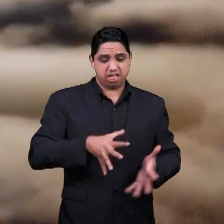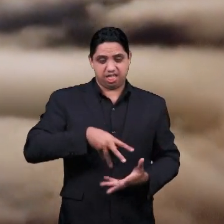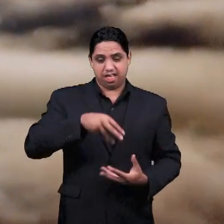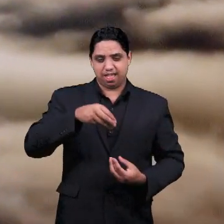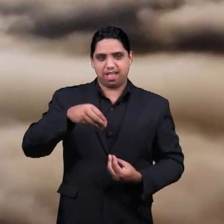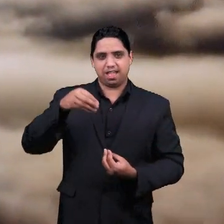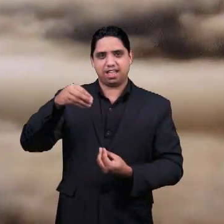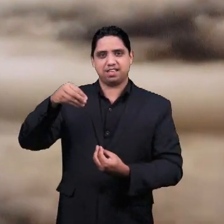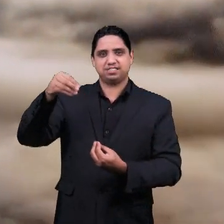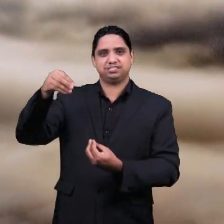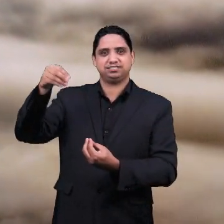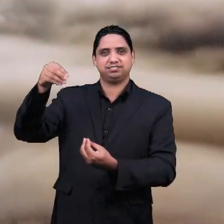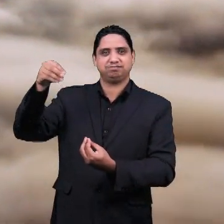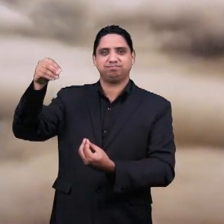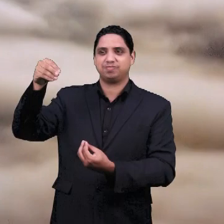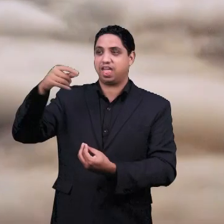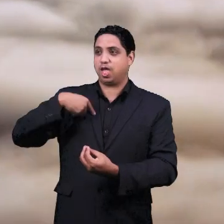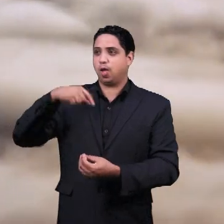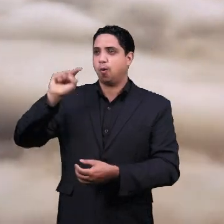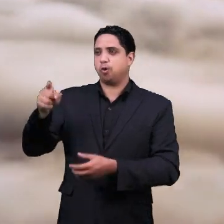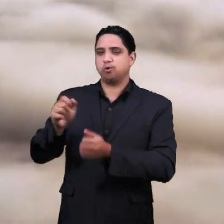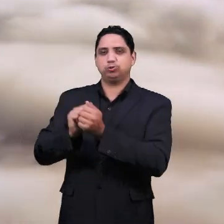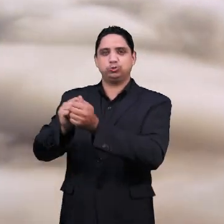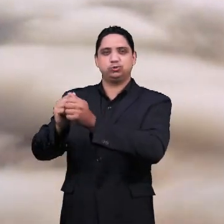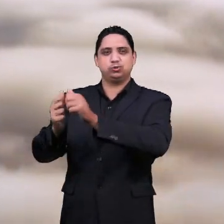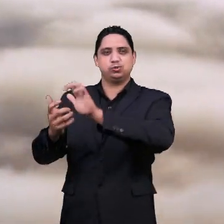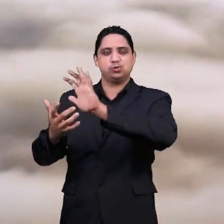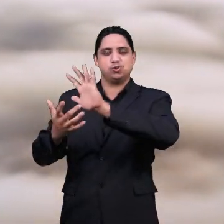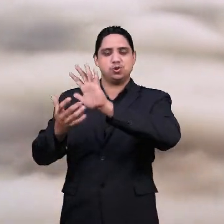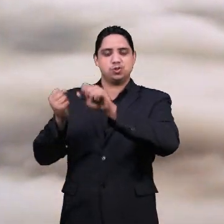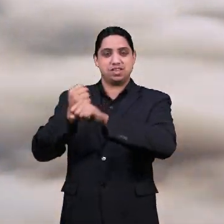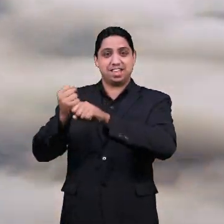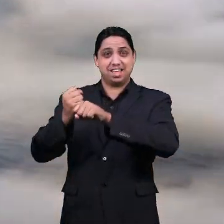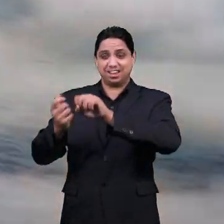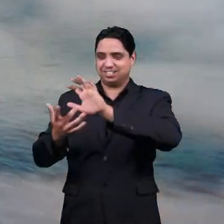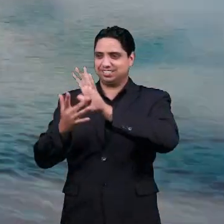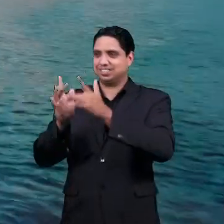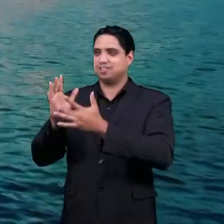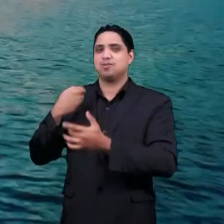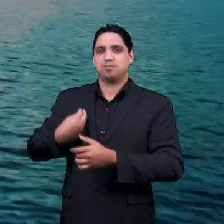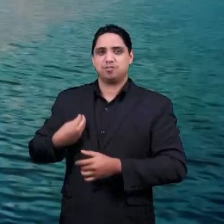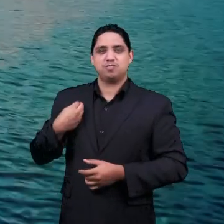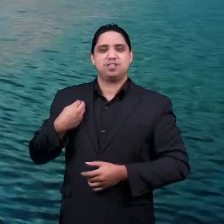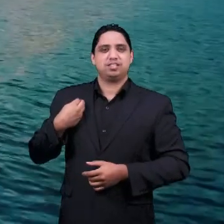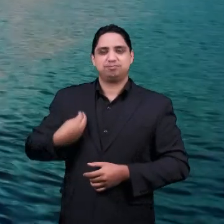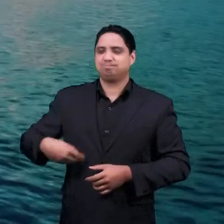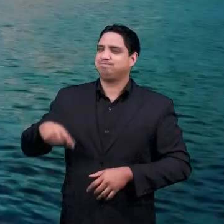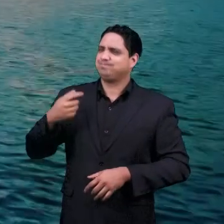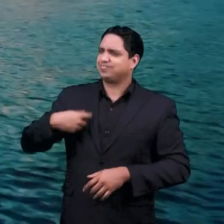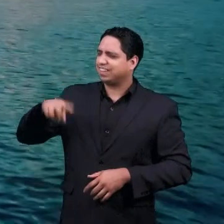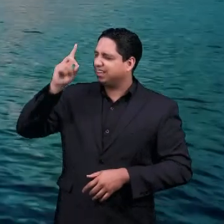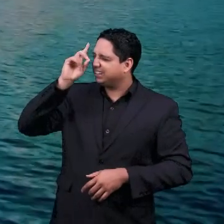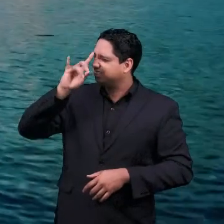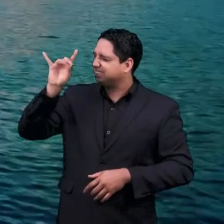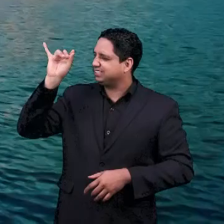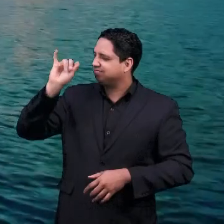я буду наслаждаться тысячелетним царством Христа.